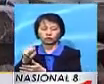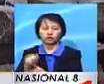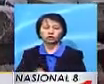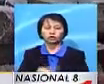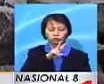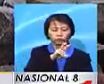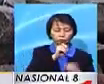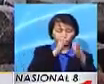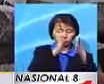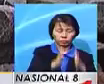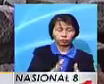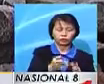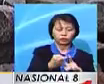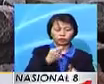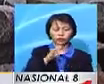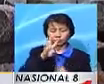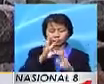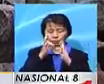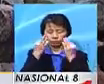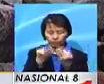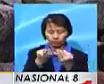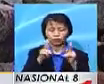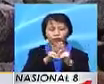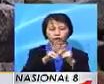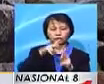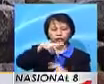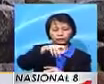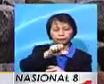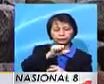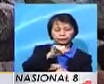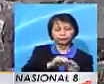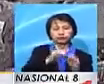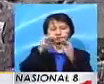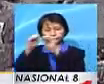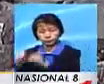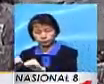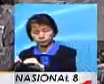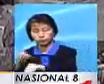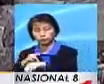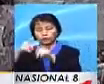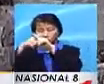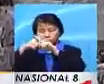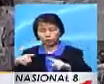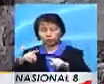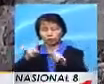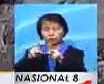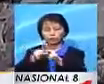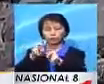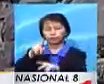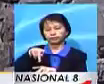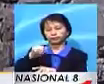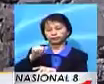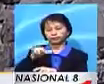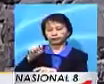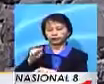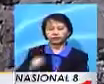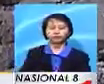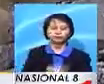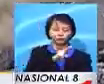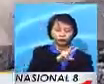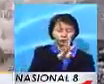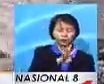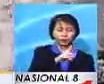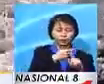lagi penduduk daripada 4 keluarga dari Kampung Paya juga masih ditempatkan di Dewan Kampung Paya. 24